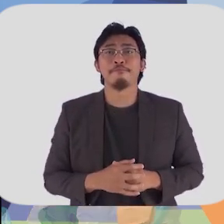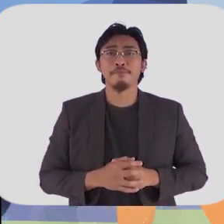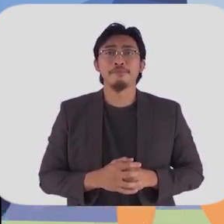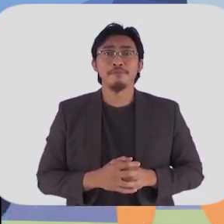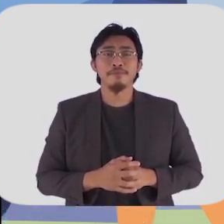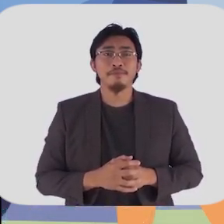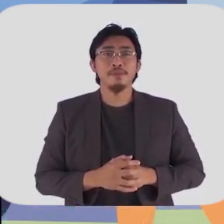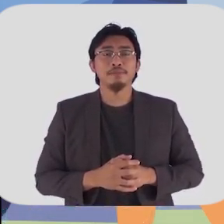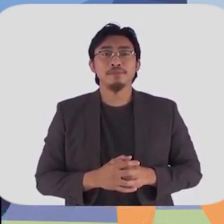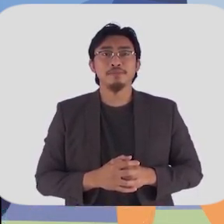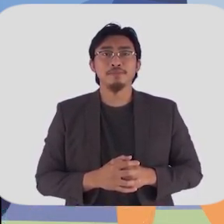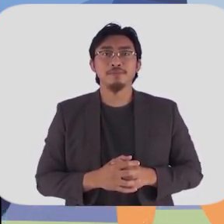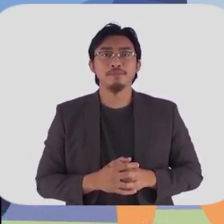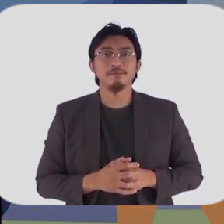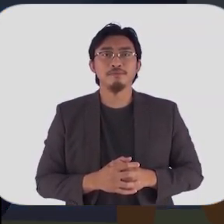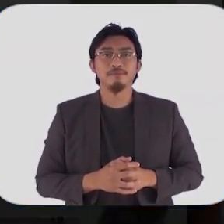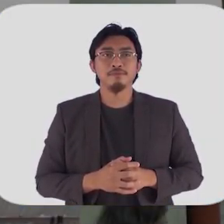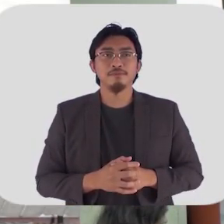Metropolitan Surabaya.